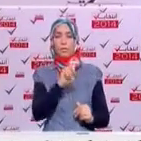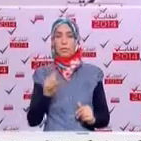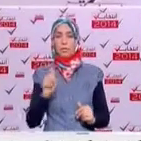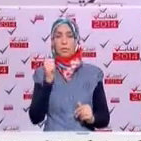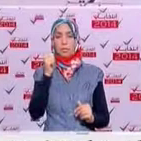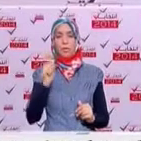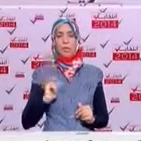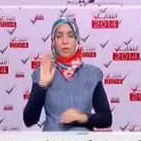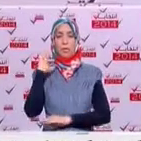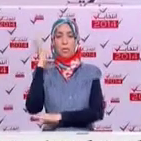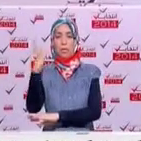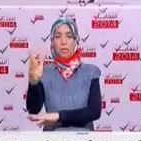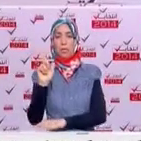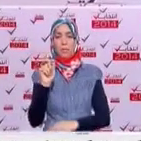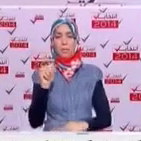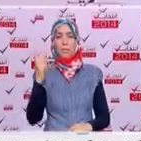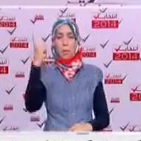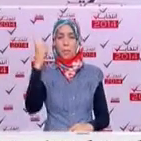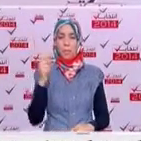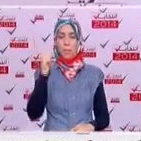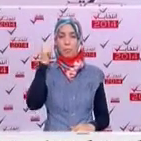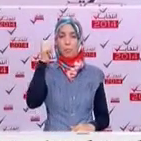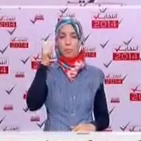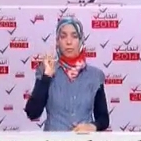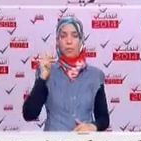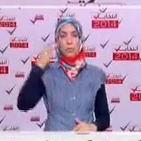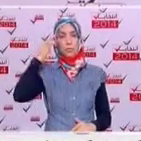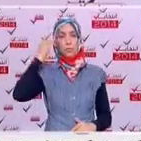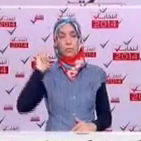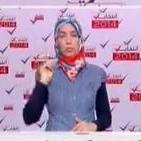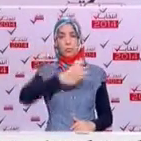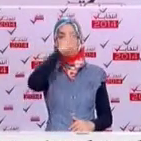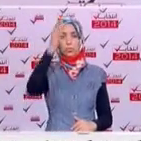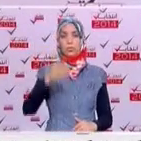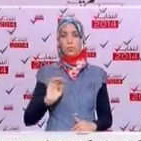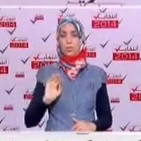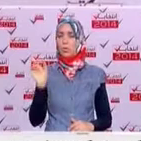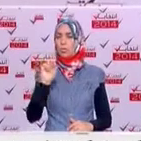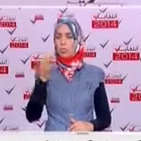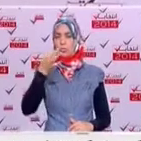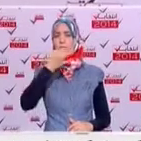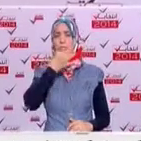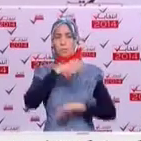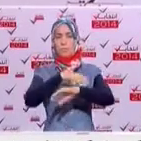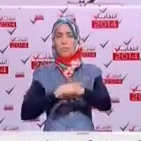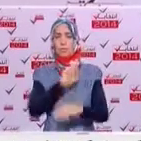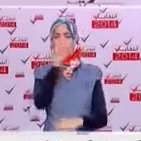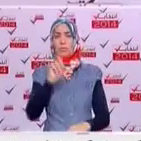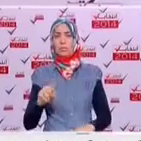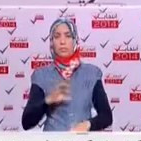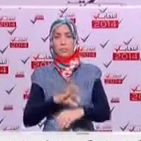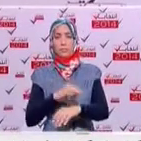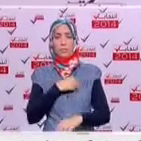الجبال والغابات والمياه المعدنية وغير ذلك، ولكن هذا كله غير مستغل في ولايتنا. الوضع الصحي